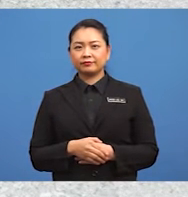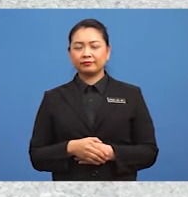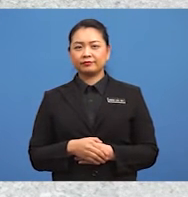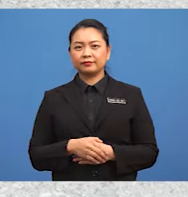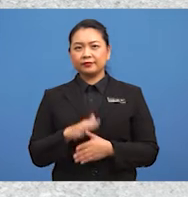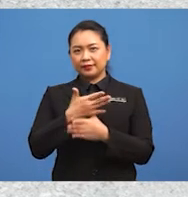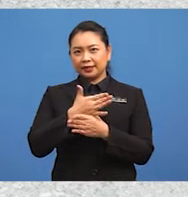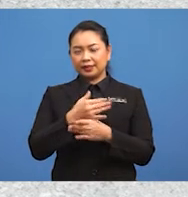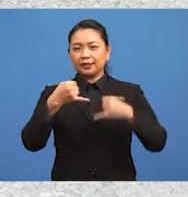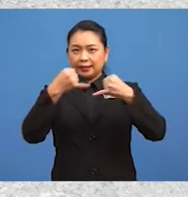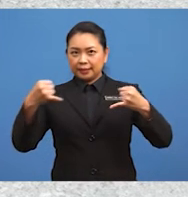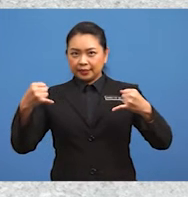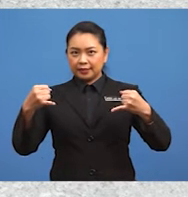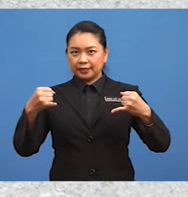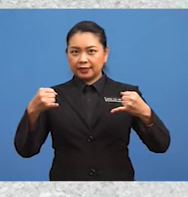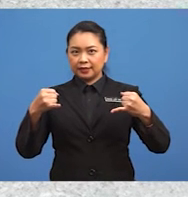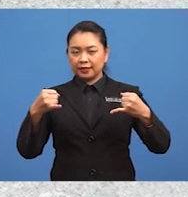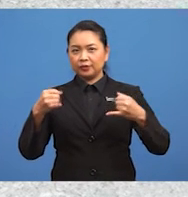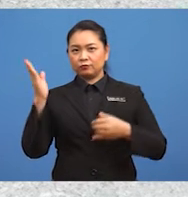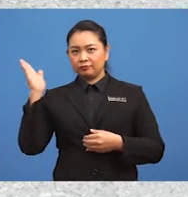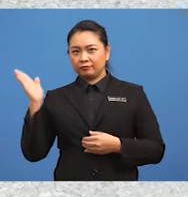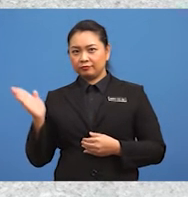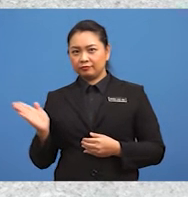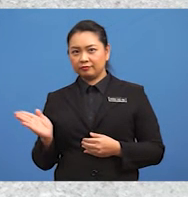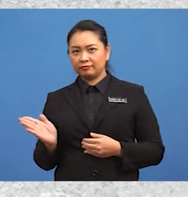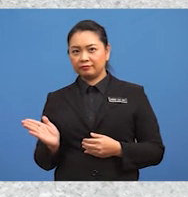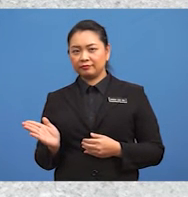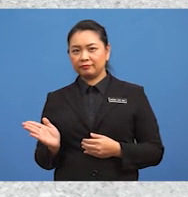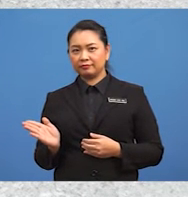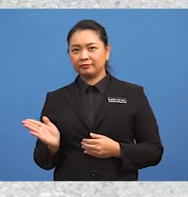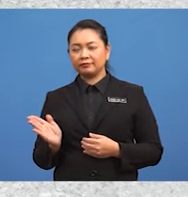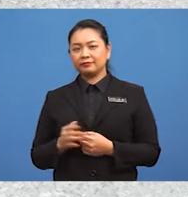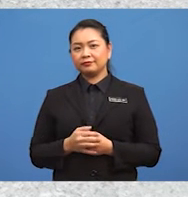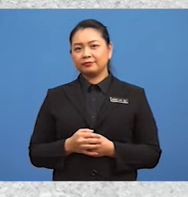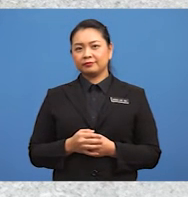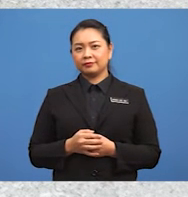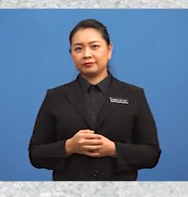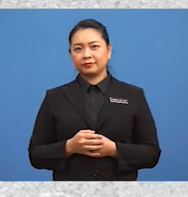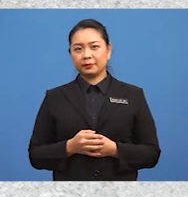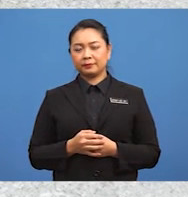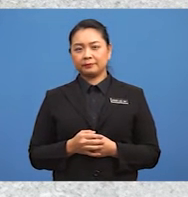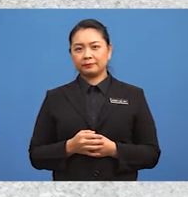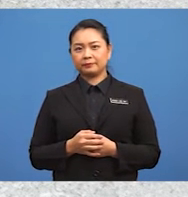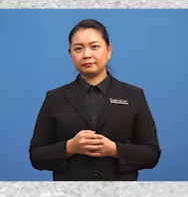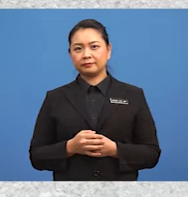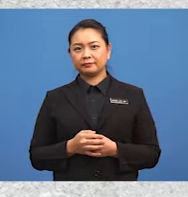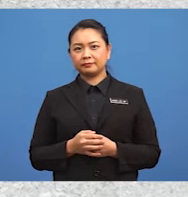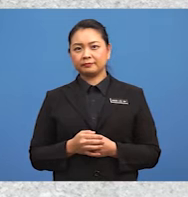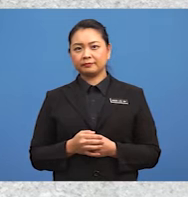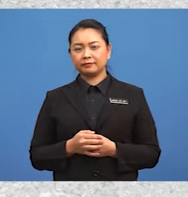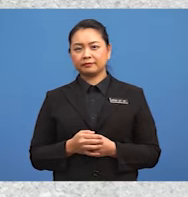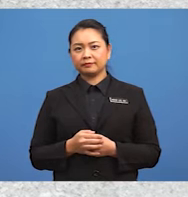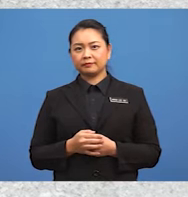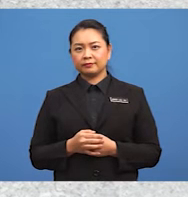Antara jenis belah ialah belah kelepek sama lebar, belah slip berlapik, belah lapik kain senari,